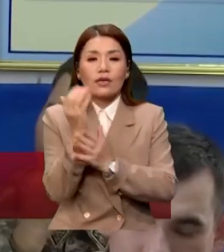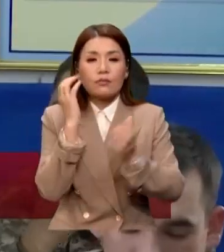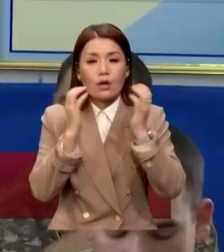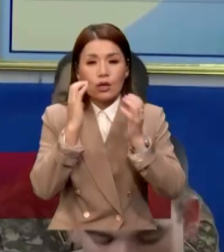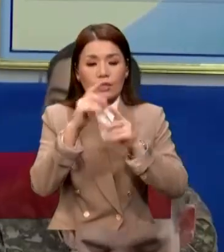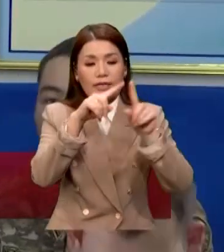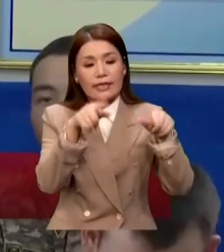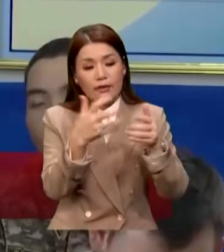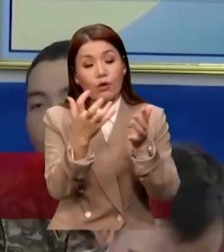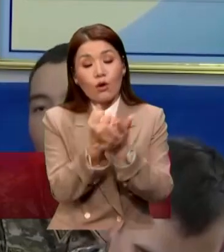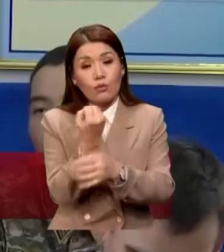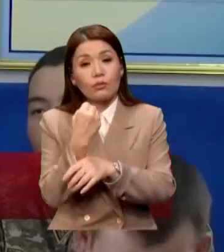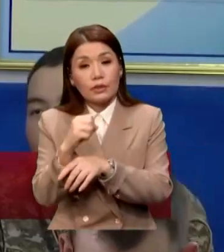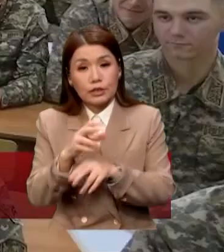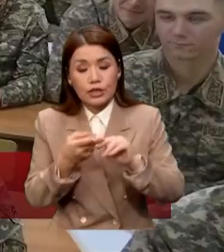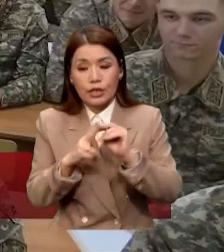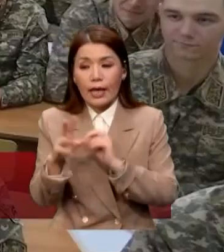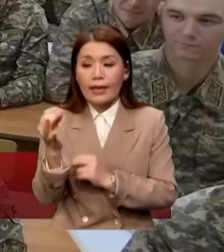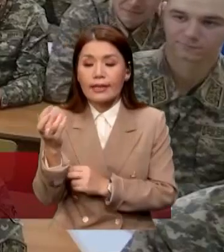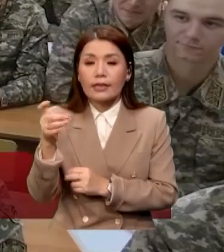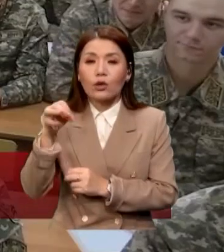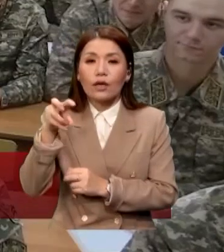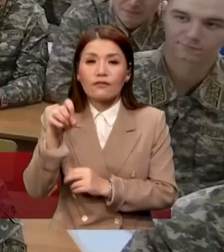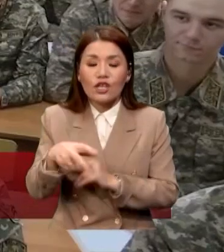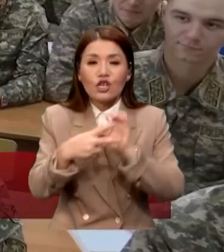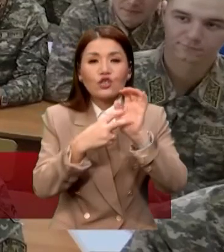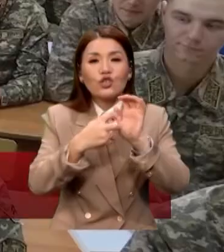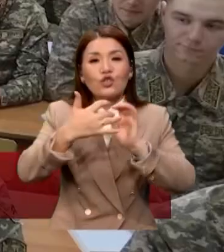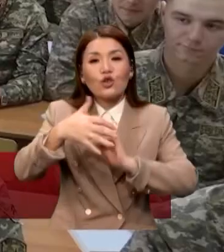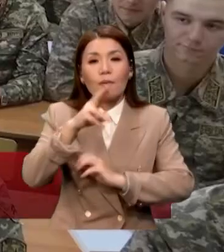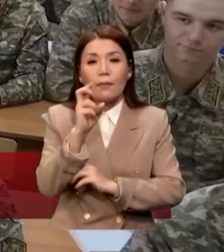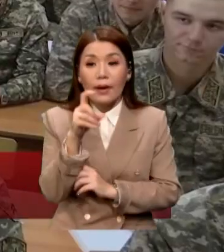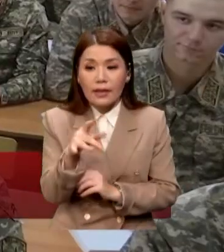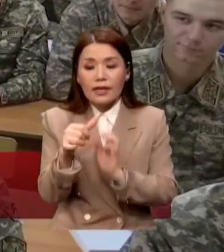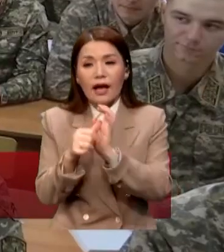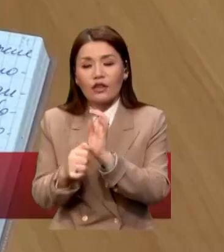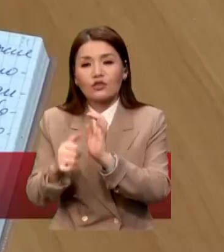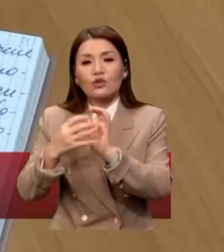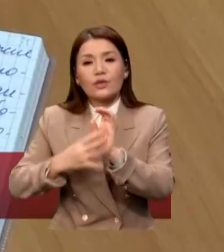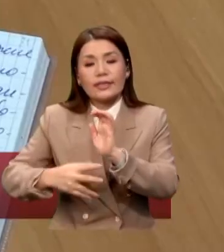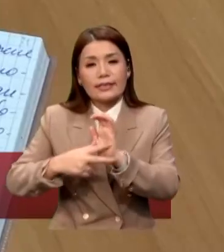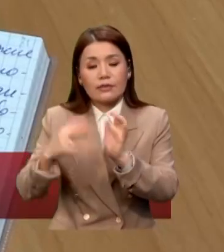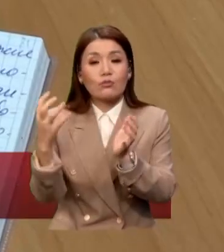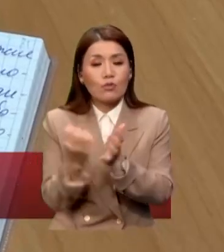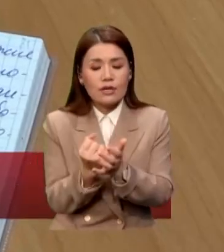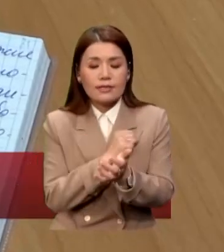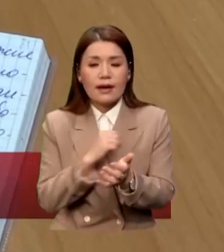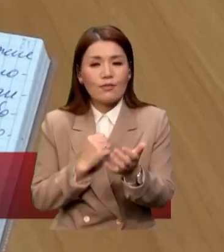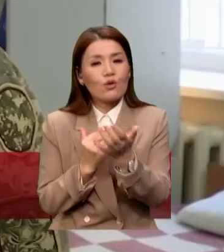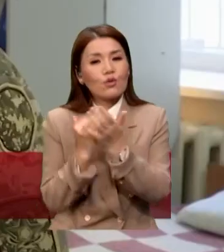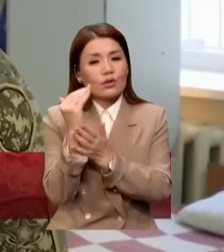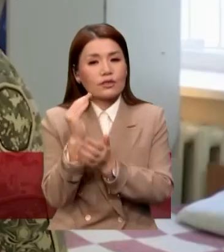ұтып алыпты. Соның бірі Айдар Ертуғанов. Ол максималды 750 балдан 698 жинап, ең жоғары көрсеткішке